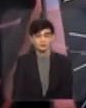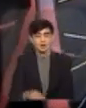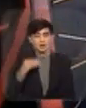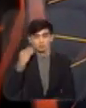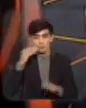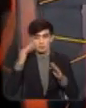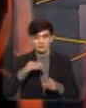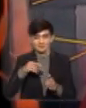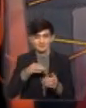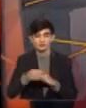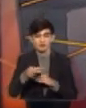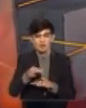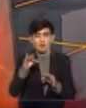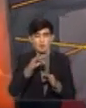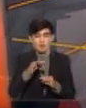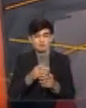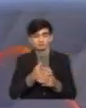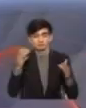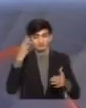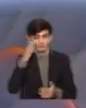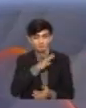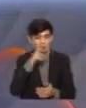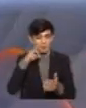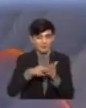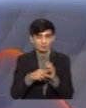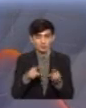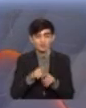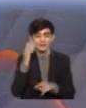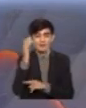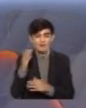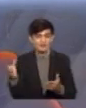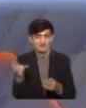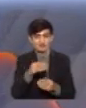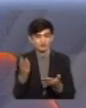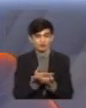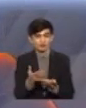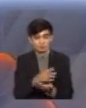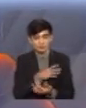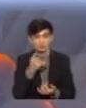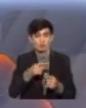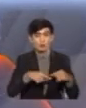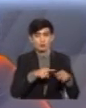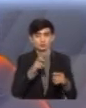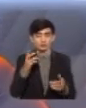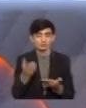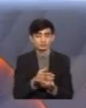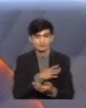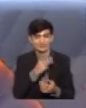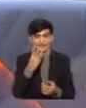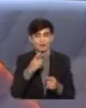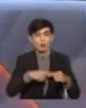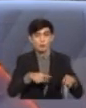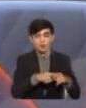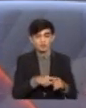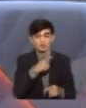Ақтөбеде өзен арнасын кеңейтеміз деп талдарды кескен мердігер компаниялар енді сот алдында жауап беріп жатыр. Үш компанияның